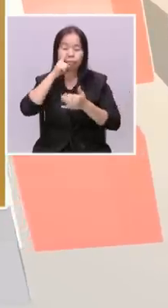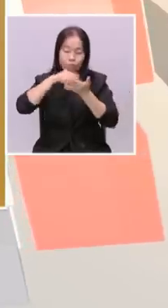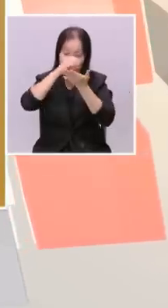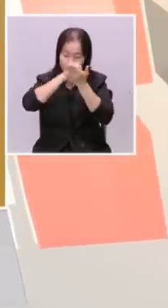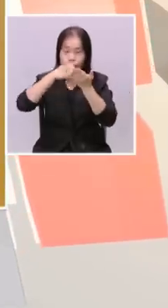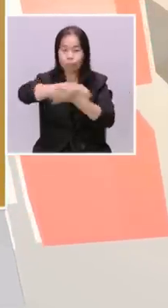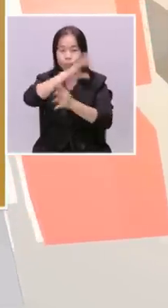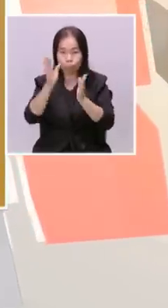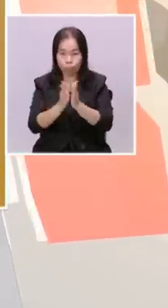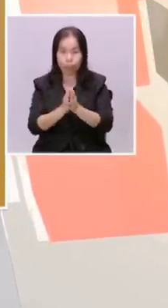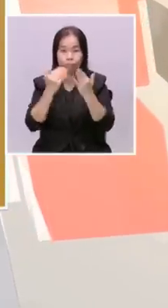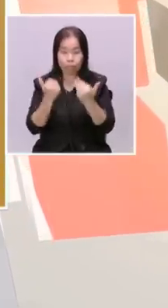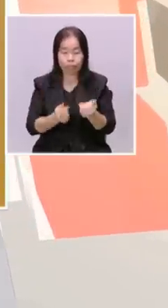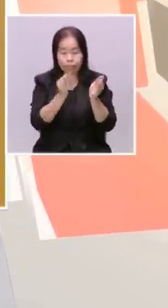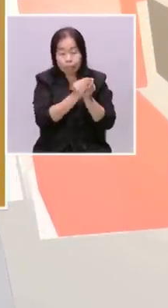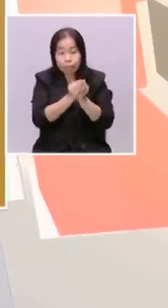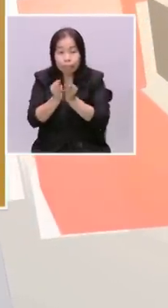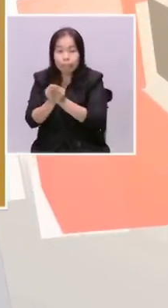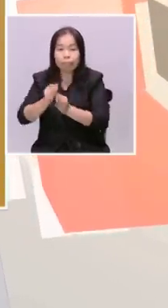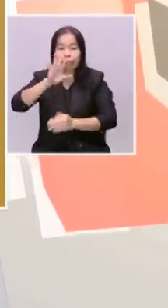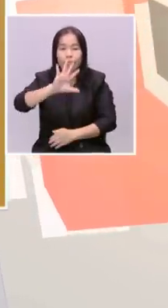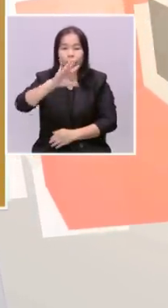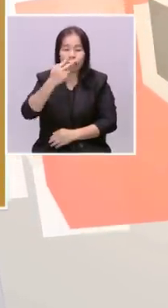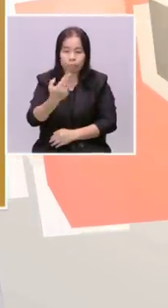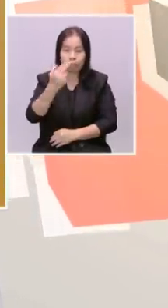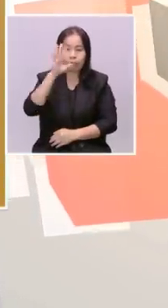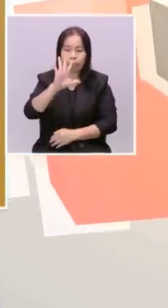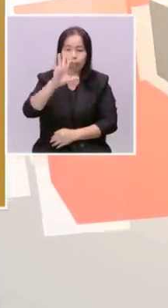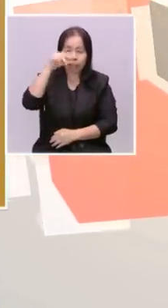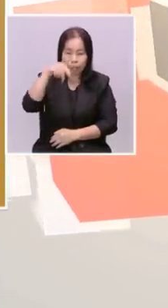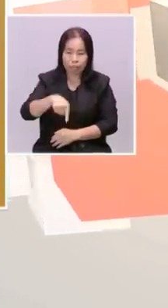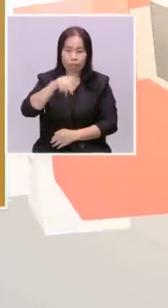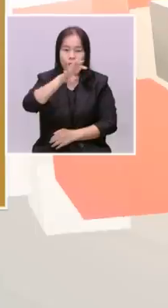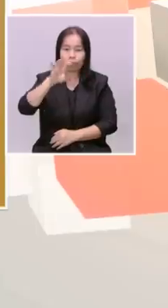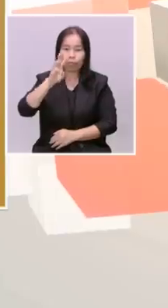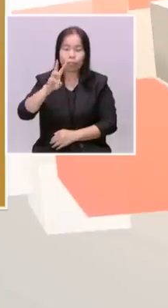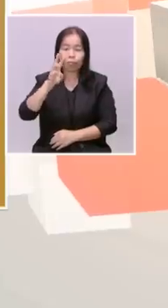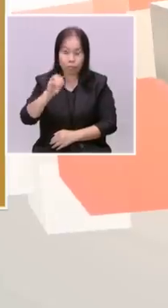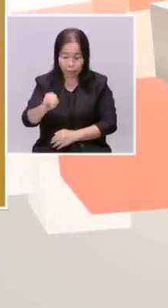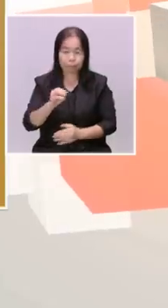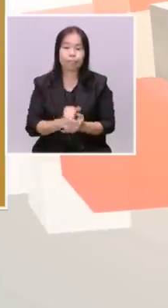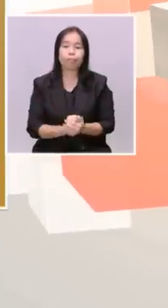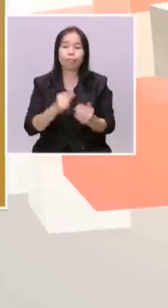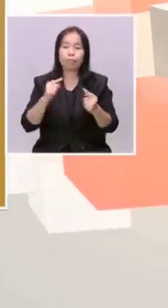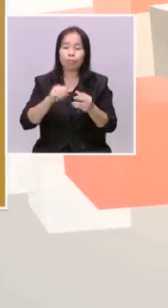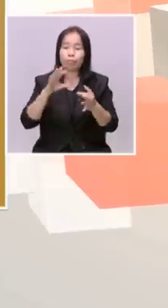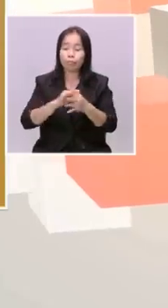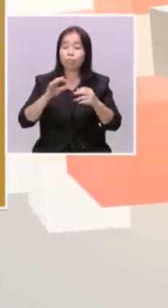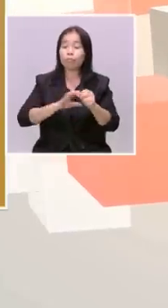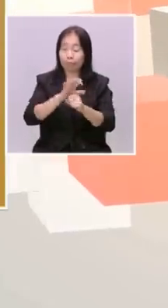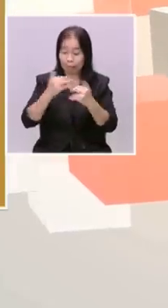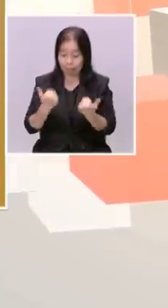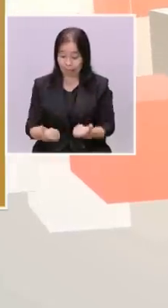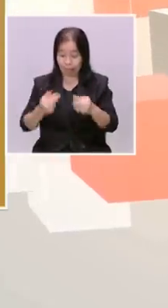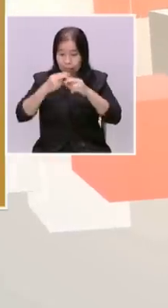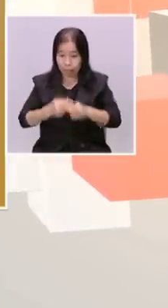ตอนนี้ค่ะคุณผู้ชมมีผู้ติดเชื้อนะคะ55000 460รายค่ะถ้านับเฉพาะการระบาดในรอบ